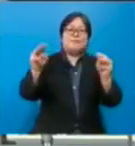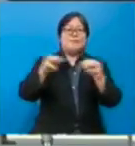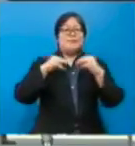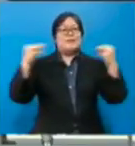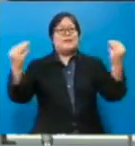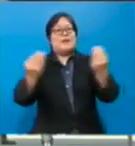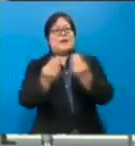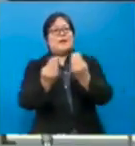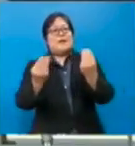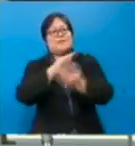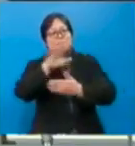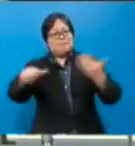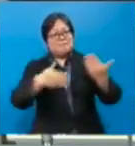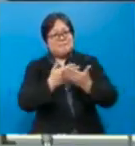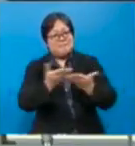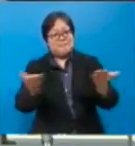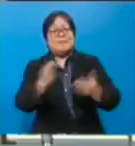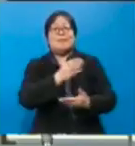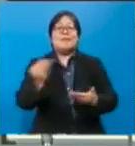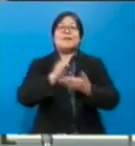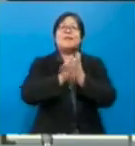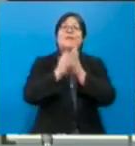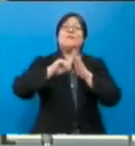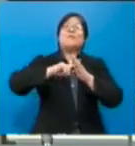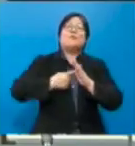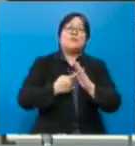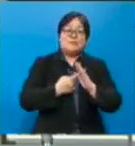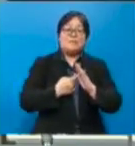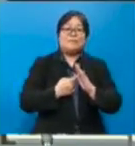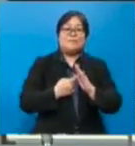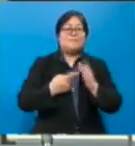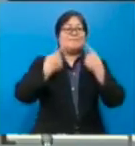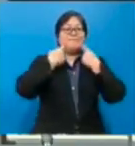masyarakat secara keseluruhannya. Dan ini adalah juga menjadi punca kepada